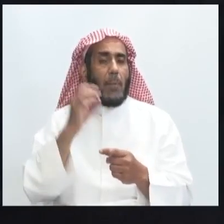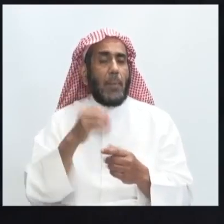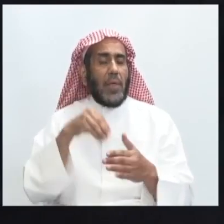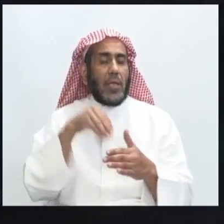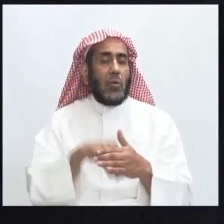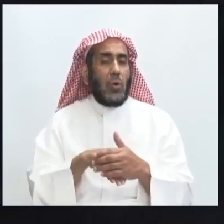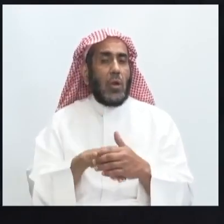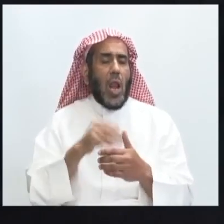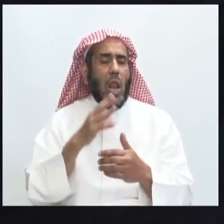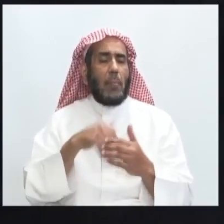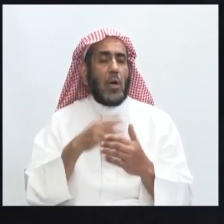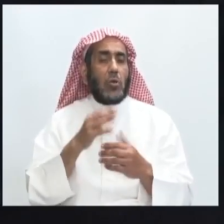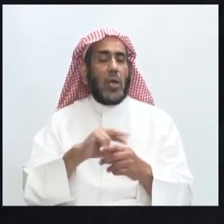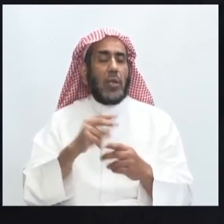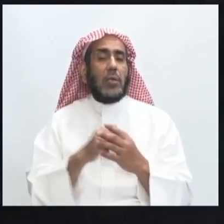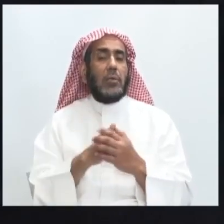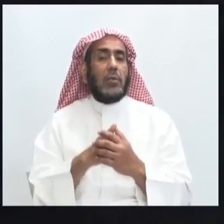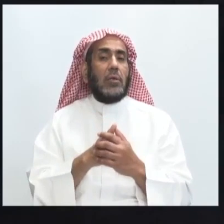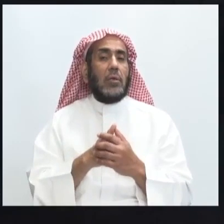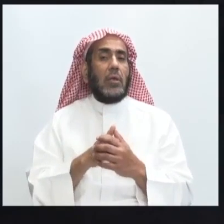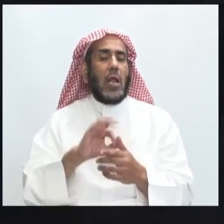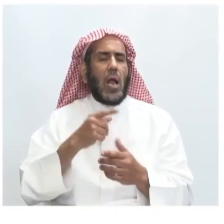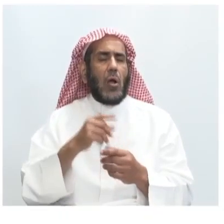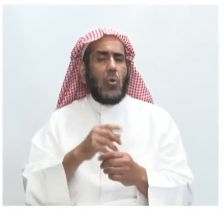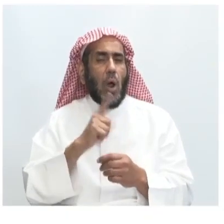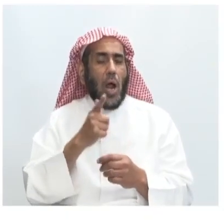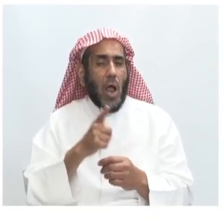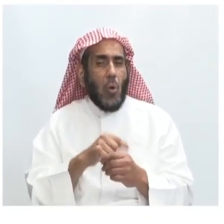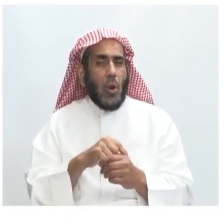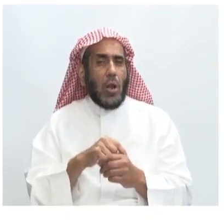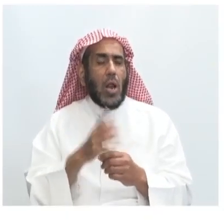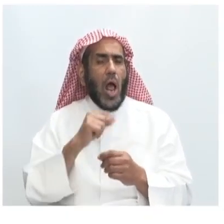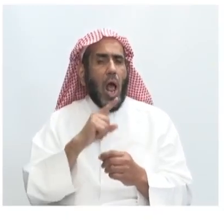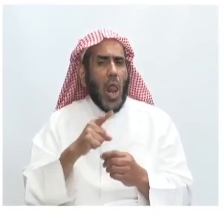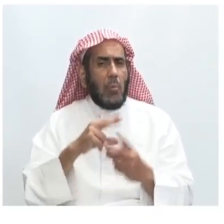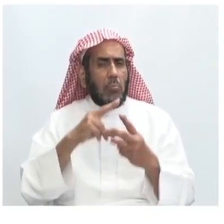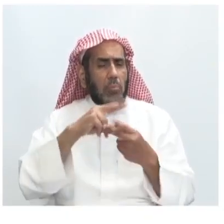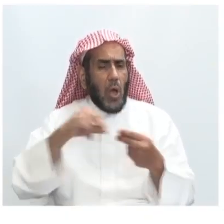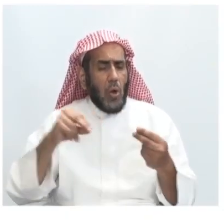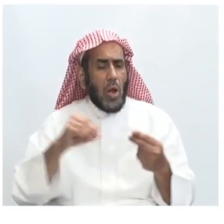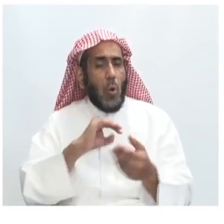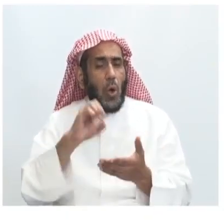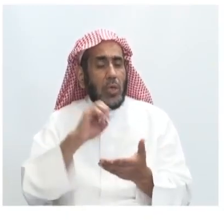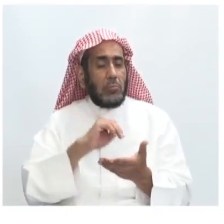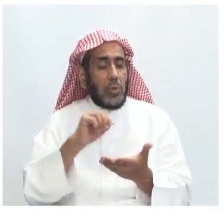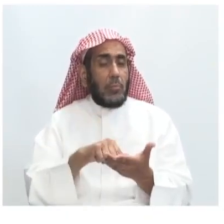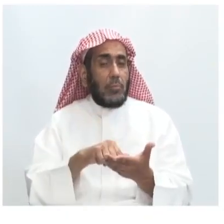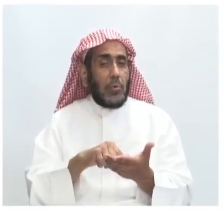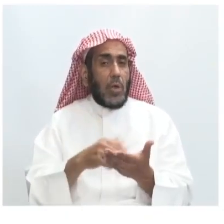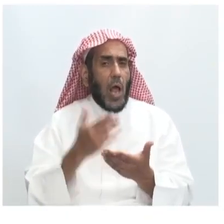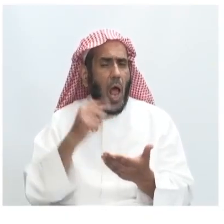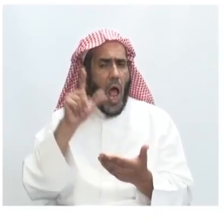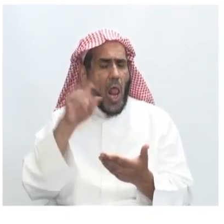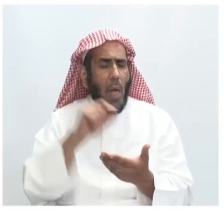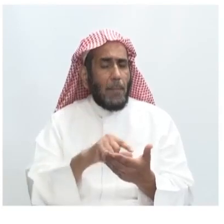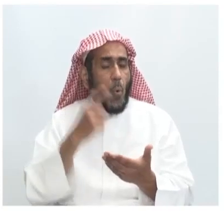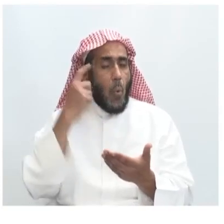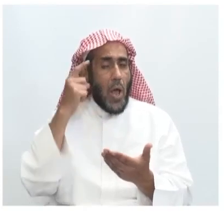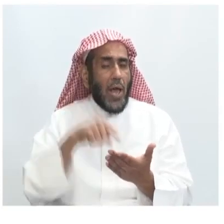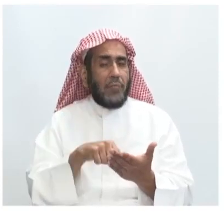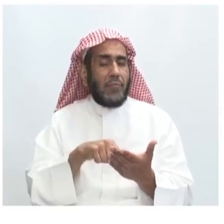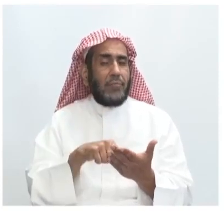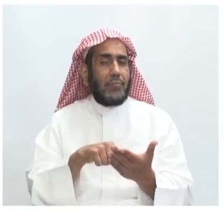يدخل لم يخرج الى غرض اخر لكنه حين يقول الم تحل الواجب الم تحل الواجب هو يعرف